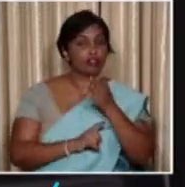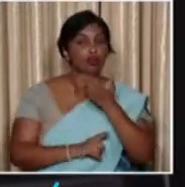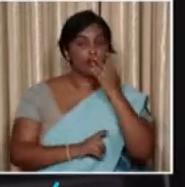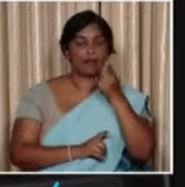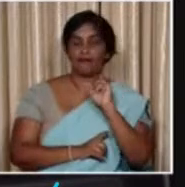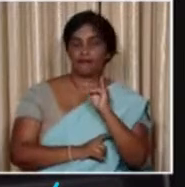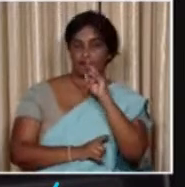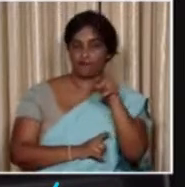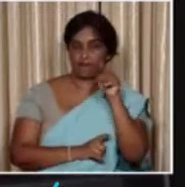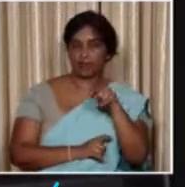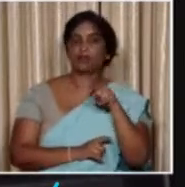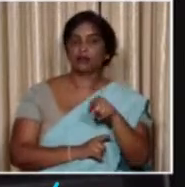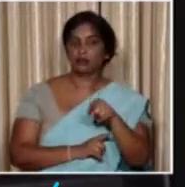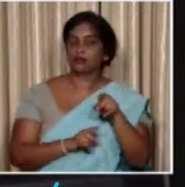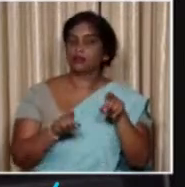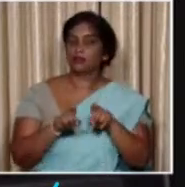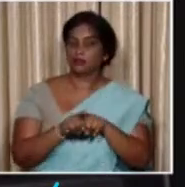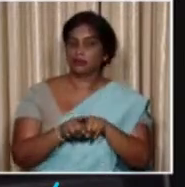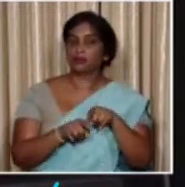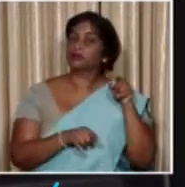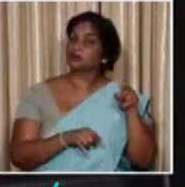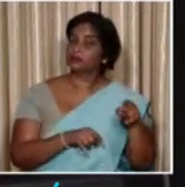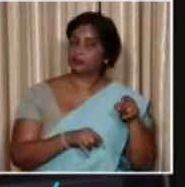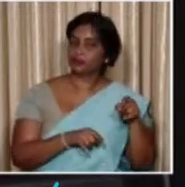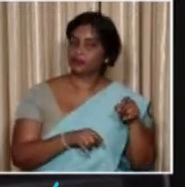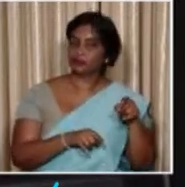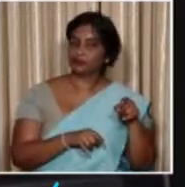වැරදි එයාටද කරු කතානායකතුමනි මේකේ